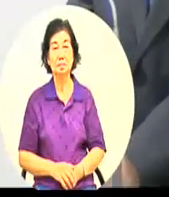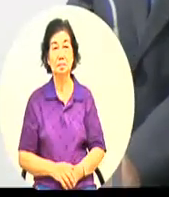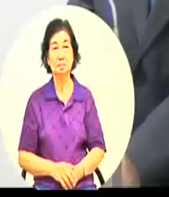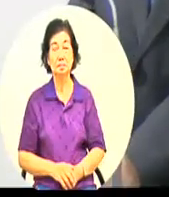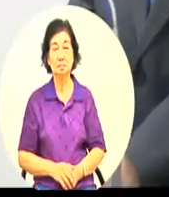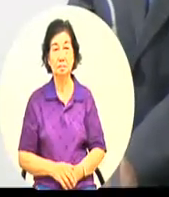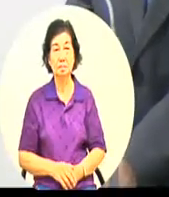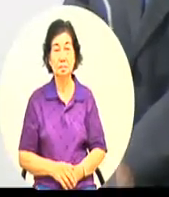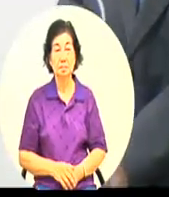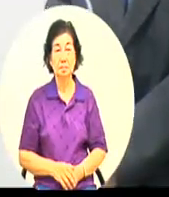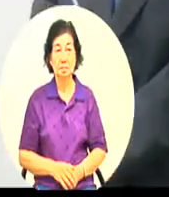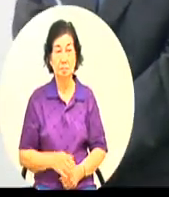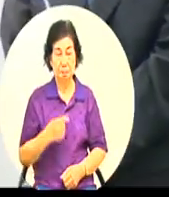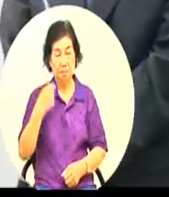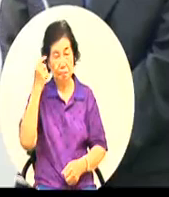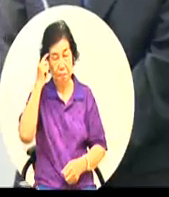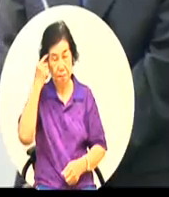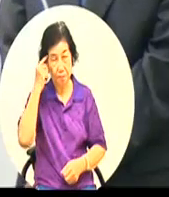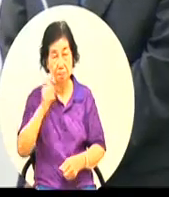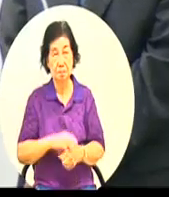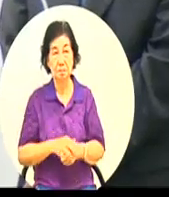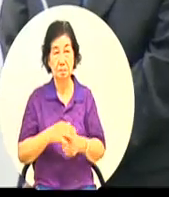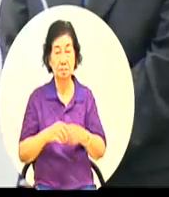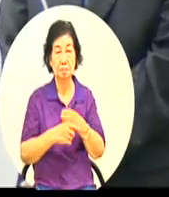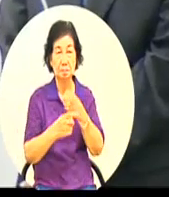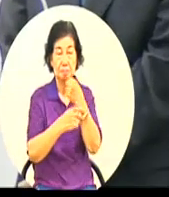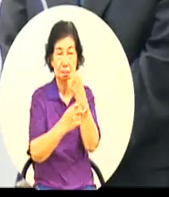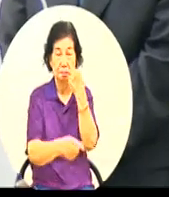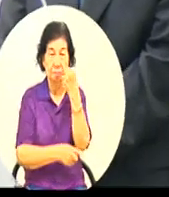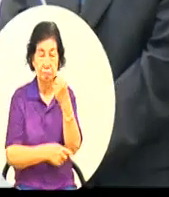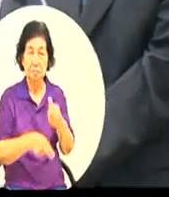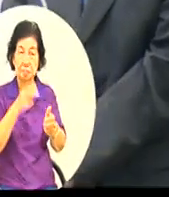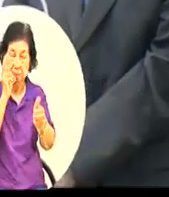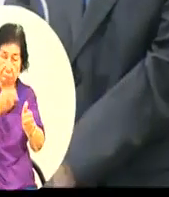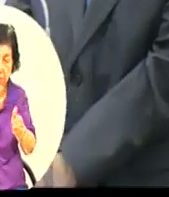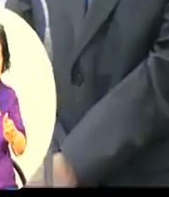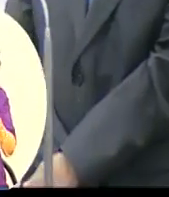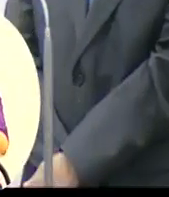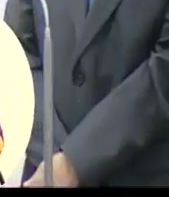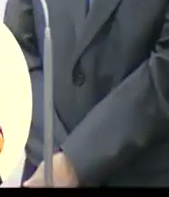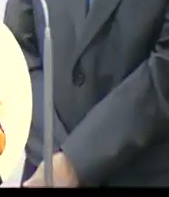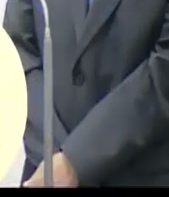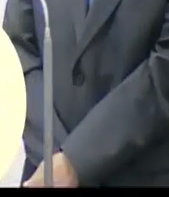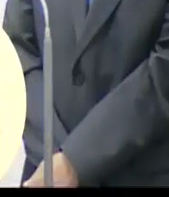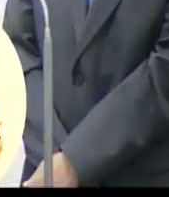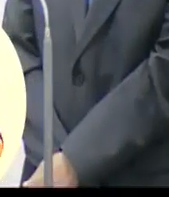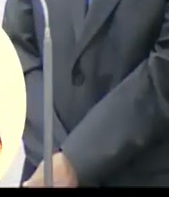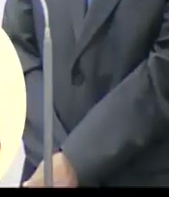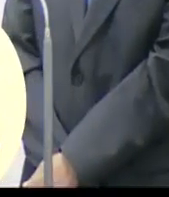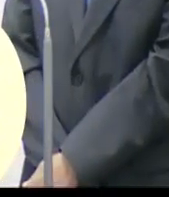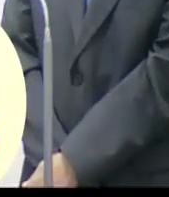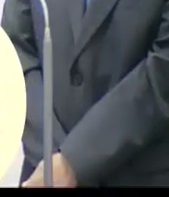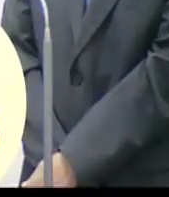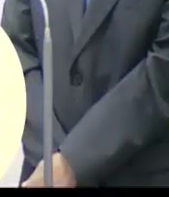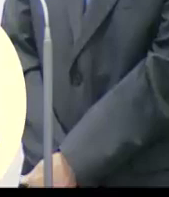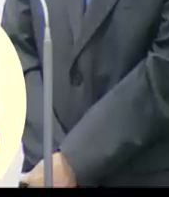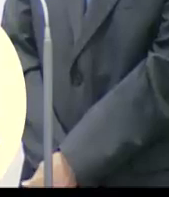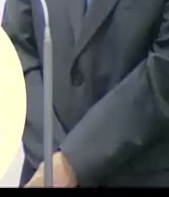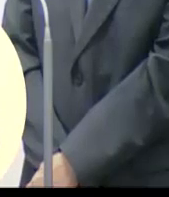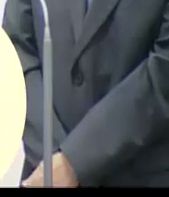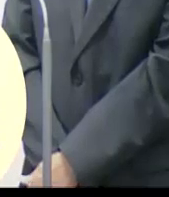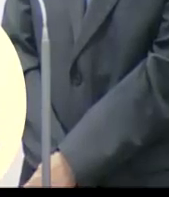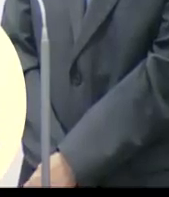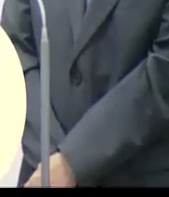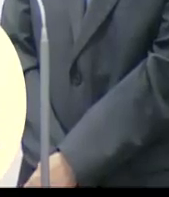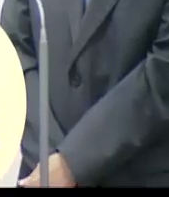我想伊这个法令是全国性的法令，但是中央即摆有表示。啊！伫6月